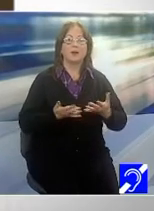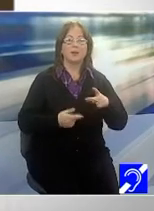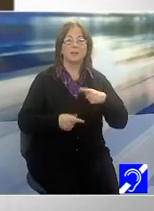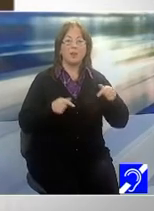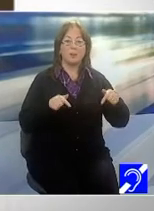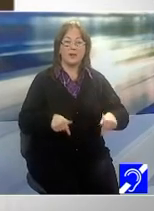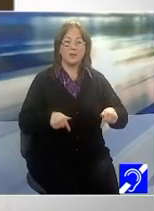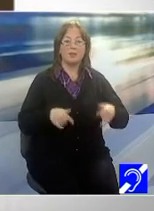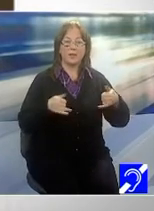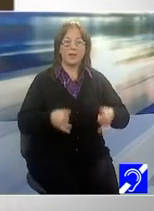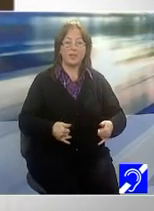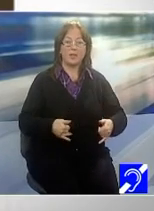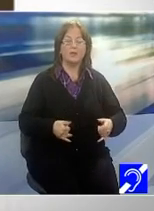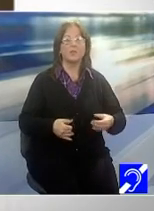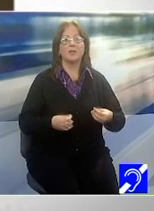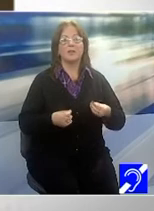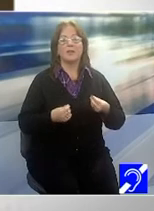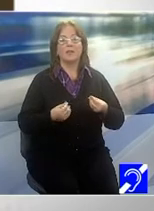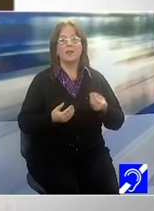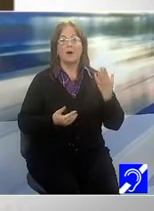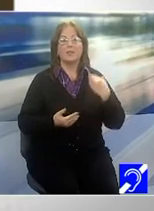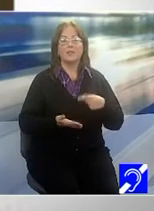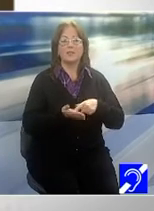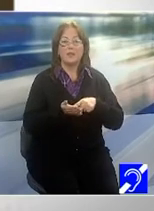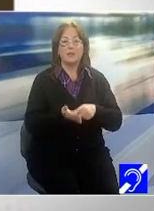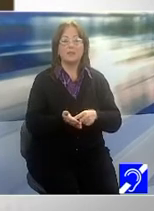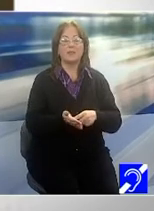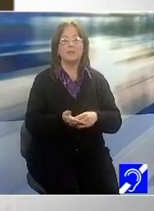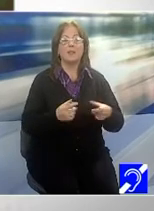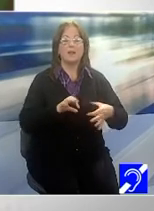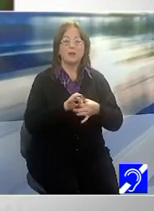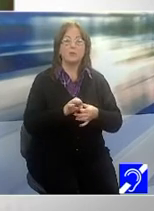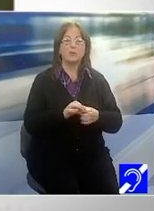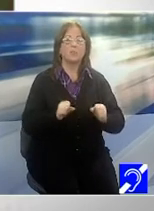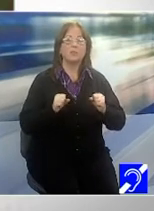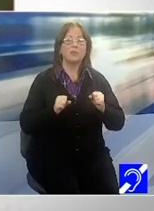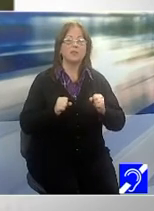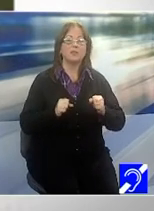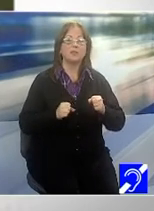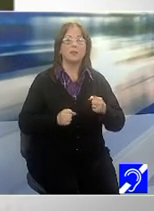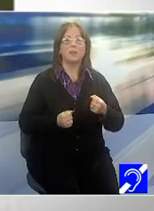aici a fost și să evidențiez legăturile culturale puternice pe care le avem.